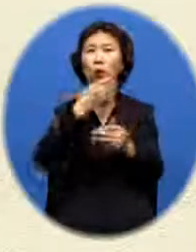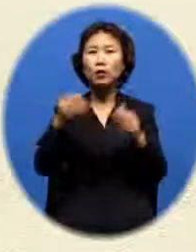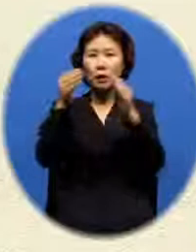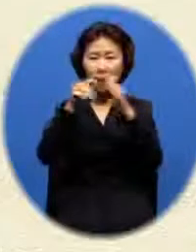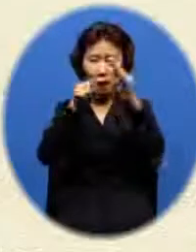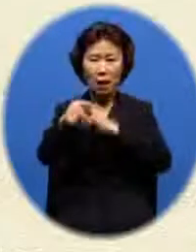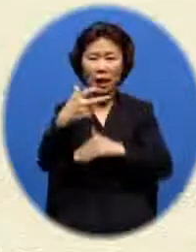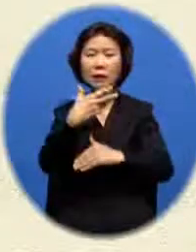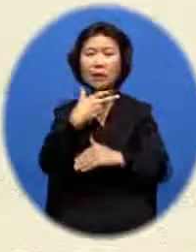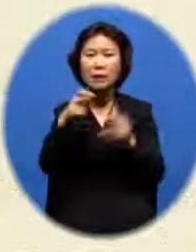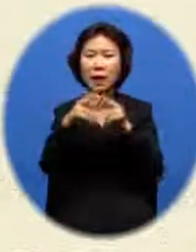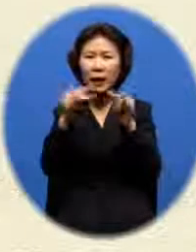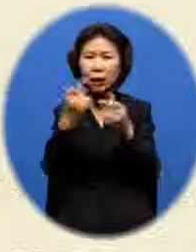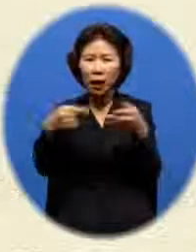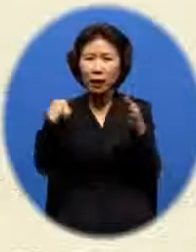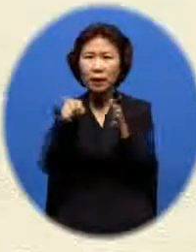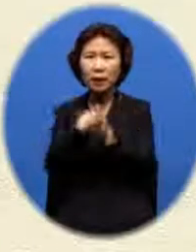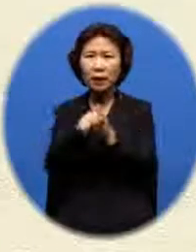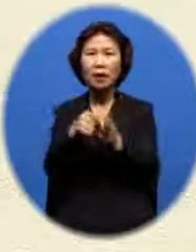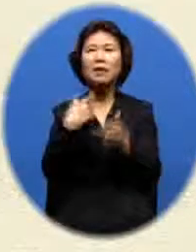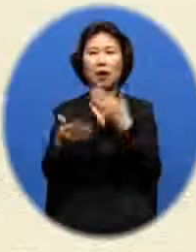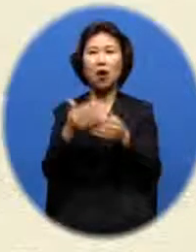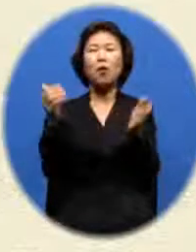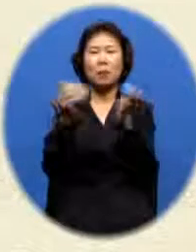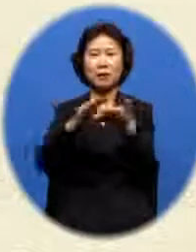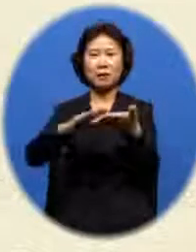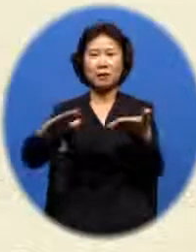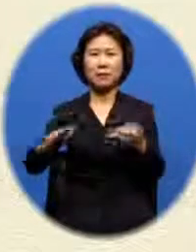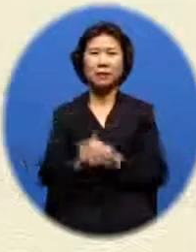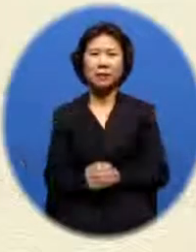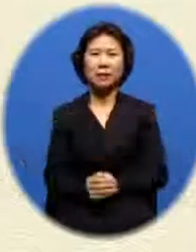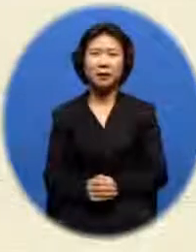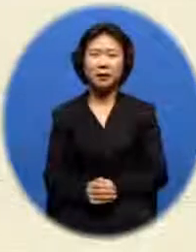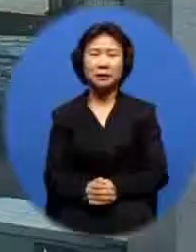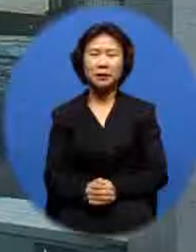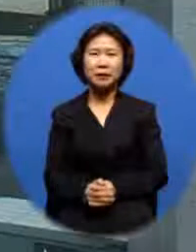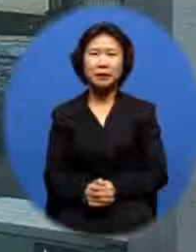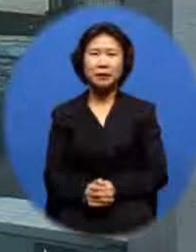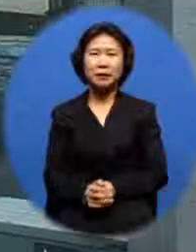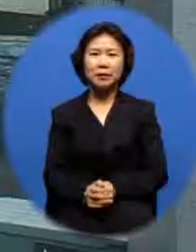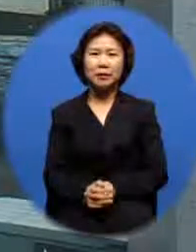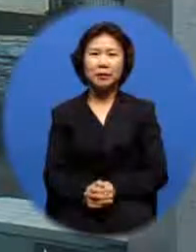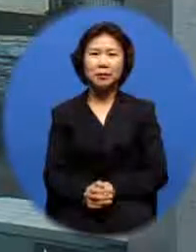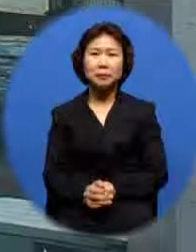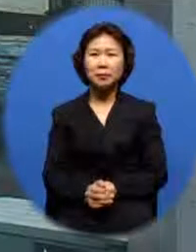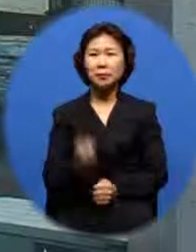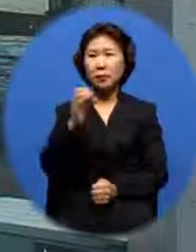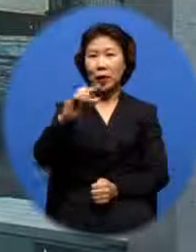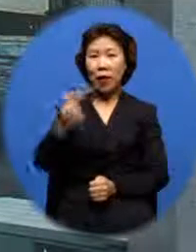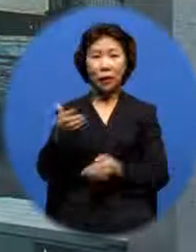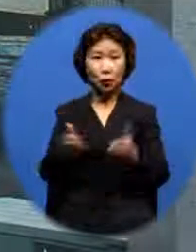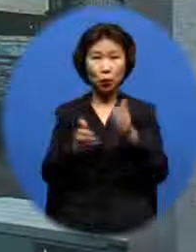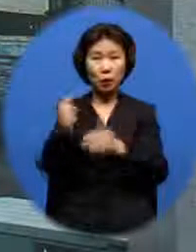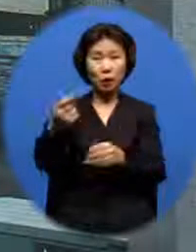직업체험을 가진 후 보령 방문 일정을 마무리했습니다. CNI 뉴스 김나은입니다. 안희정 도지사는